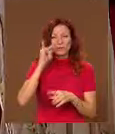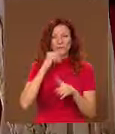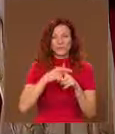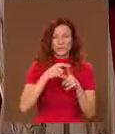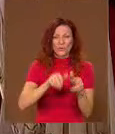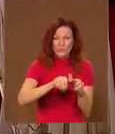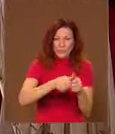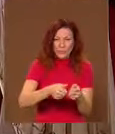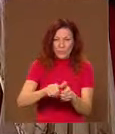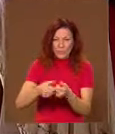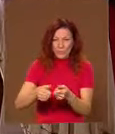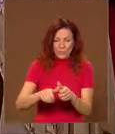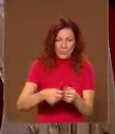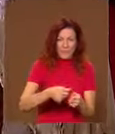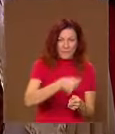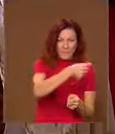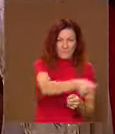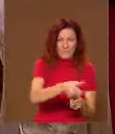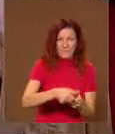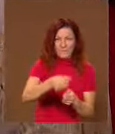при която Спасителя